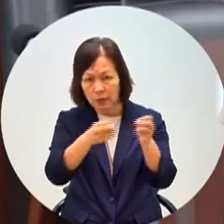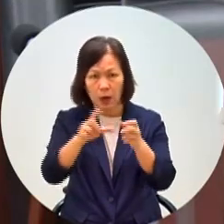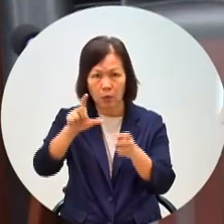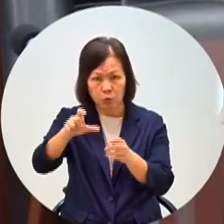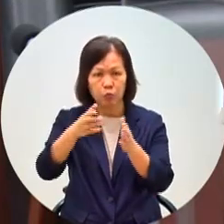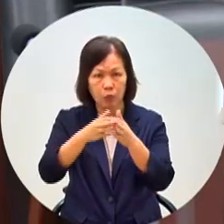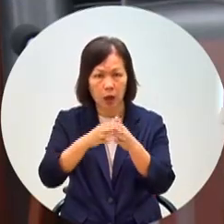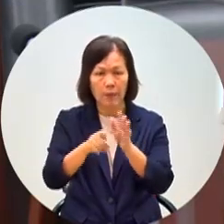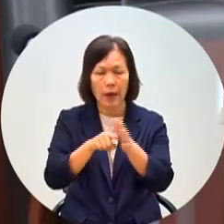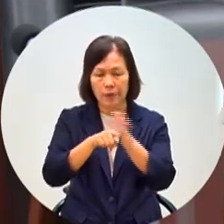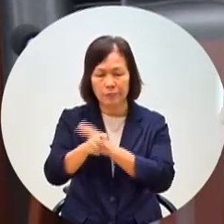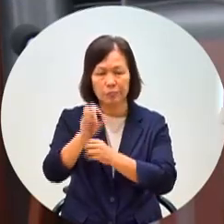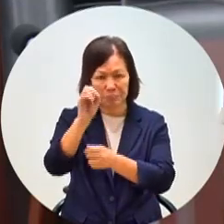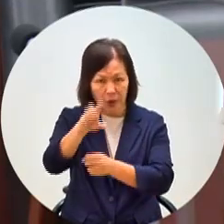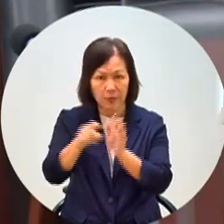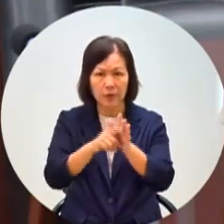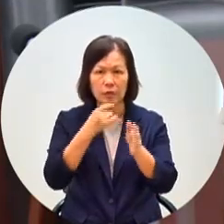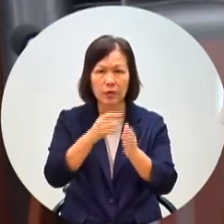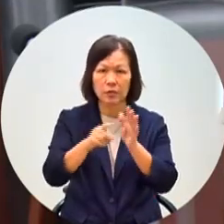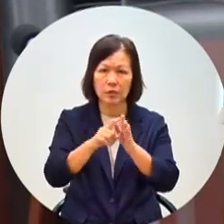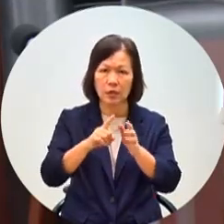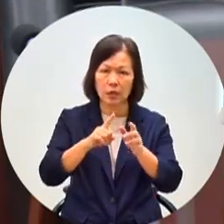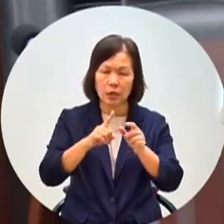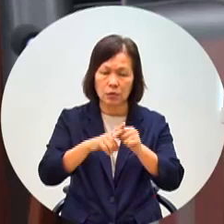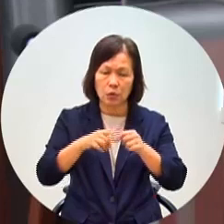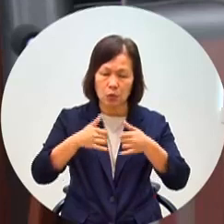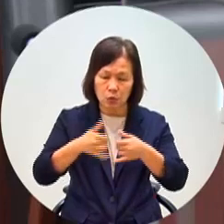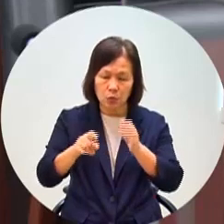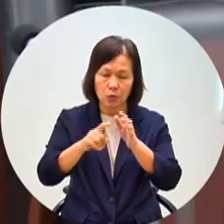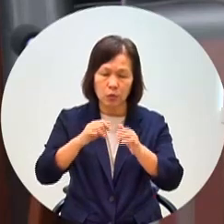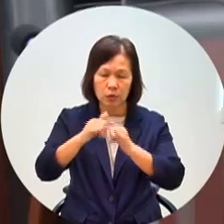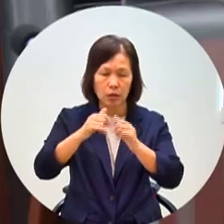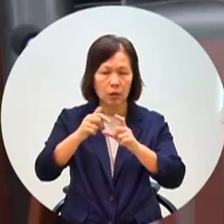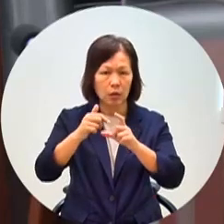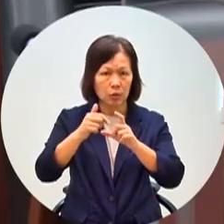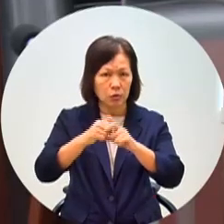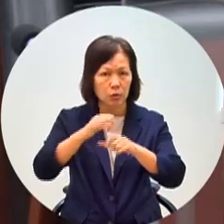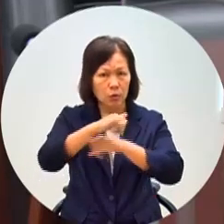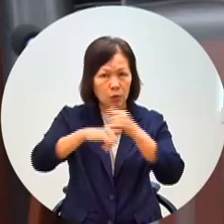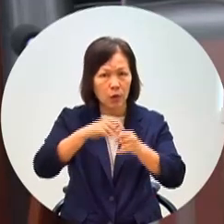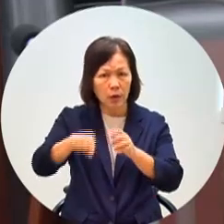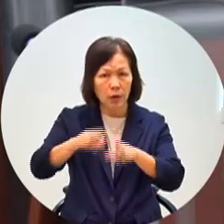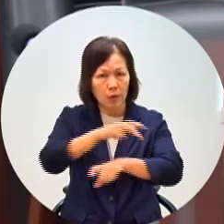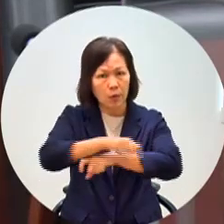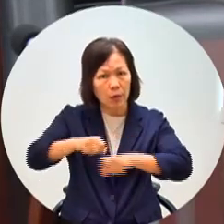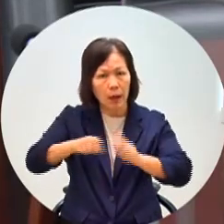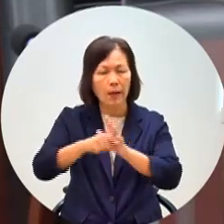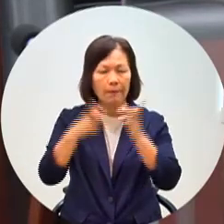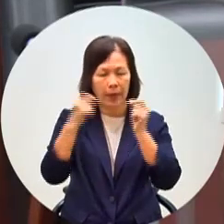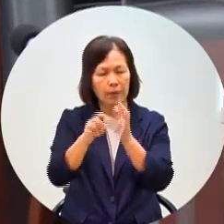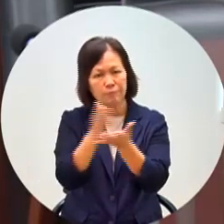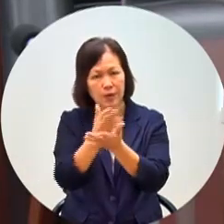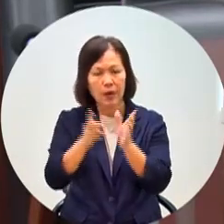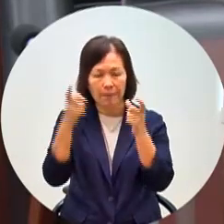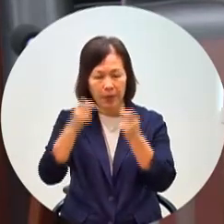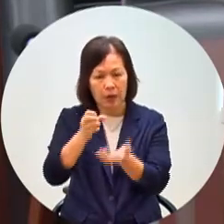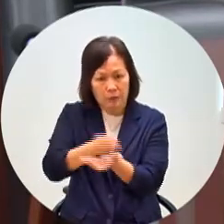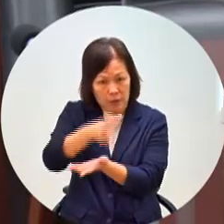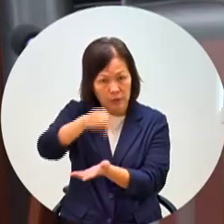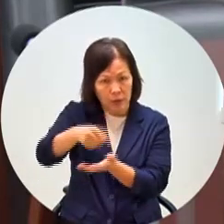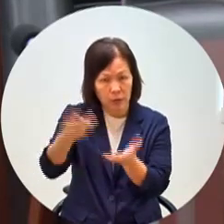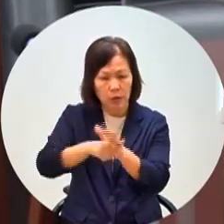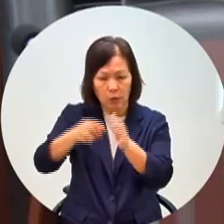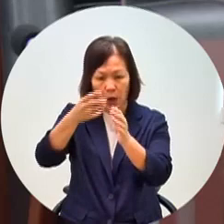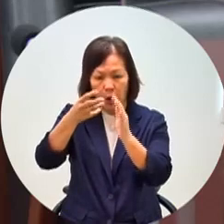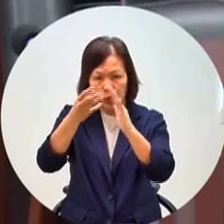因为其实一直在说中路社区活动中心的规划案，因为当初我们就有去评估它原有的建筑物就已经漏